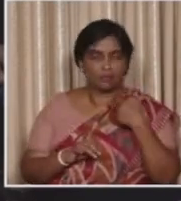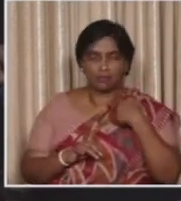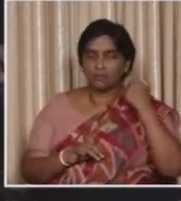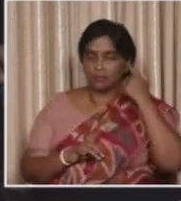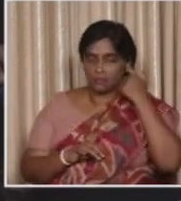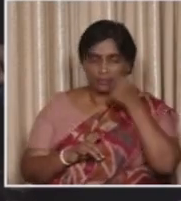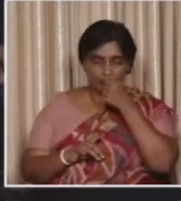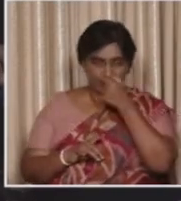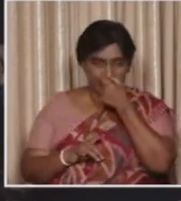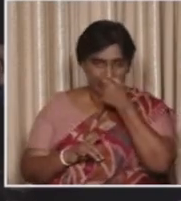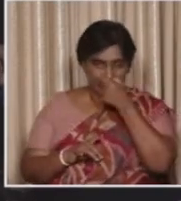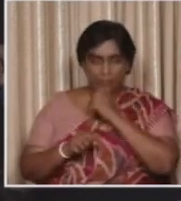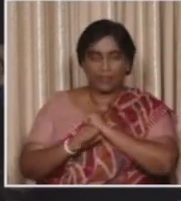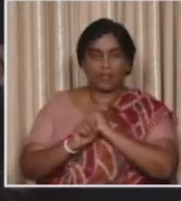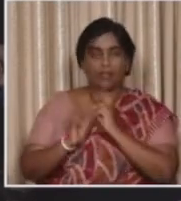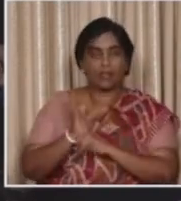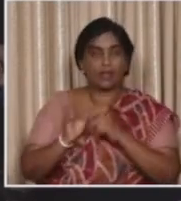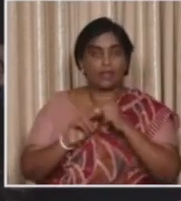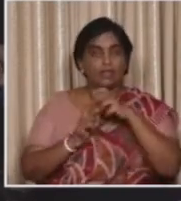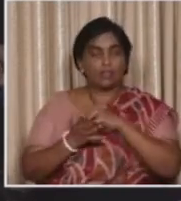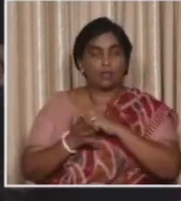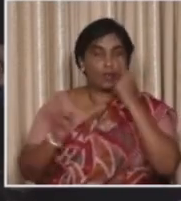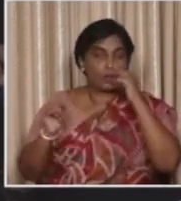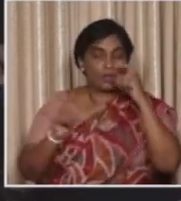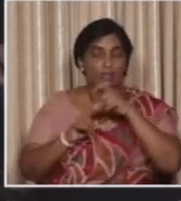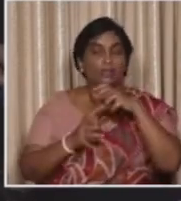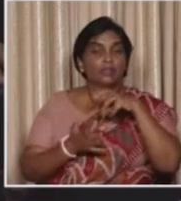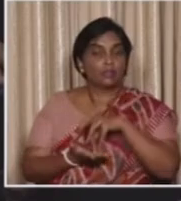මතකයි ගාල්ල දිස්ත්‍රික්කේ නුවරඑළිය දිස්ත්‍රික්කේ